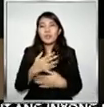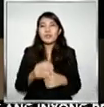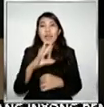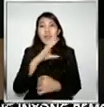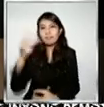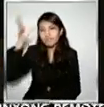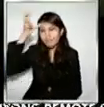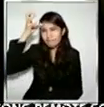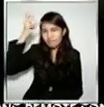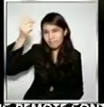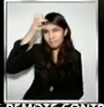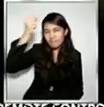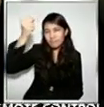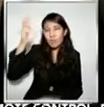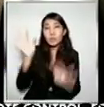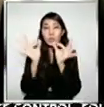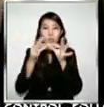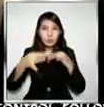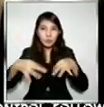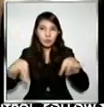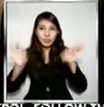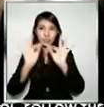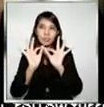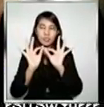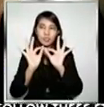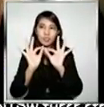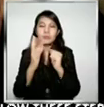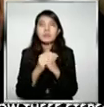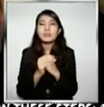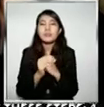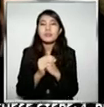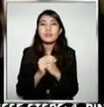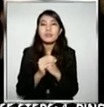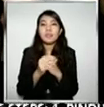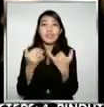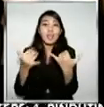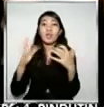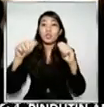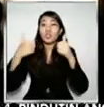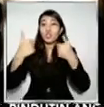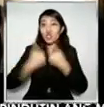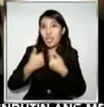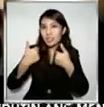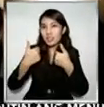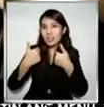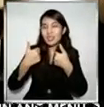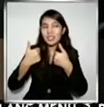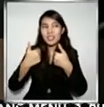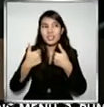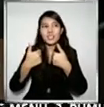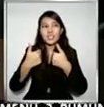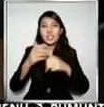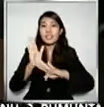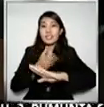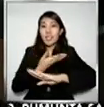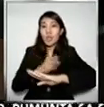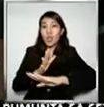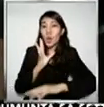Memorization, napaka-importante din po niyan. Hinahamon naman niya sa Bagsakan Challenge ang kapwa singers na sina